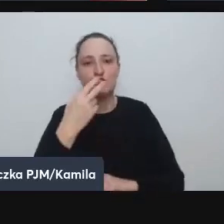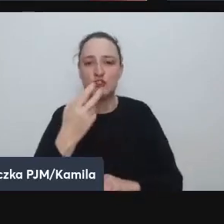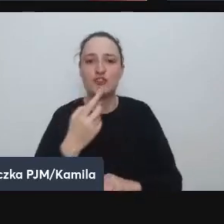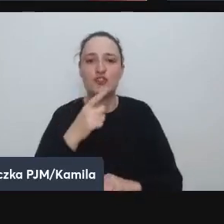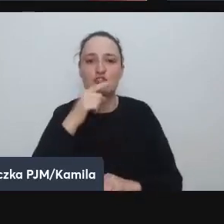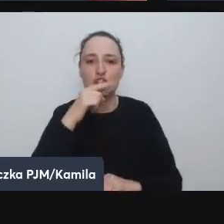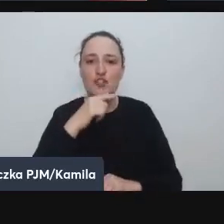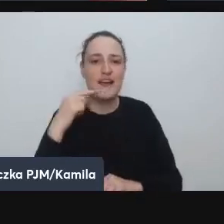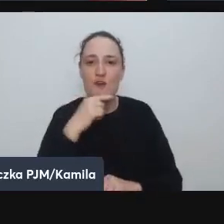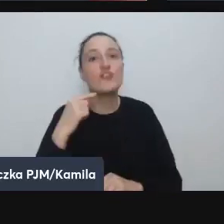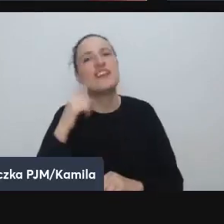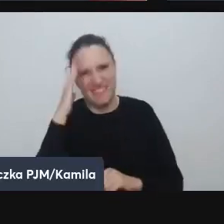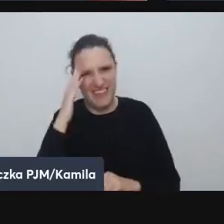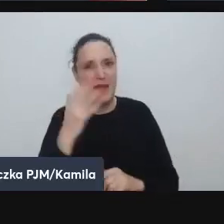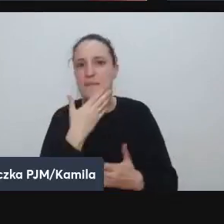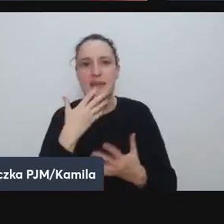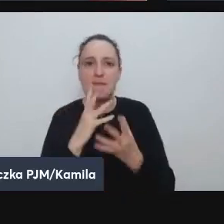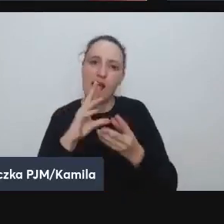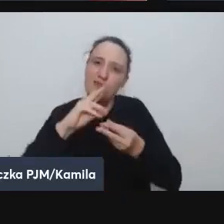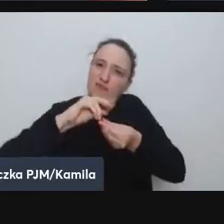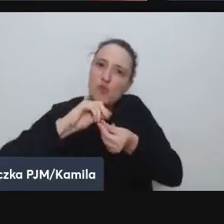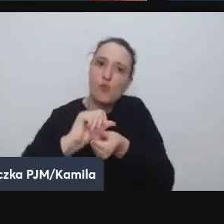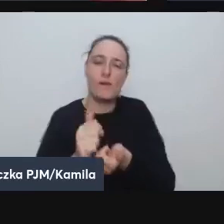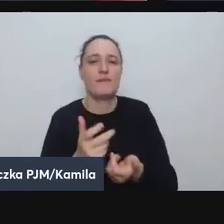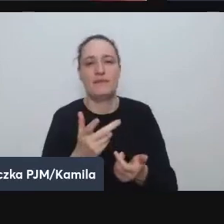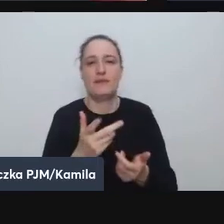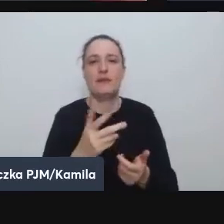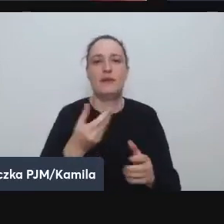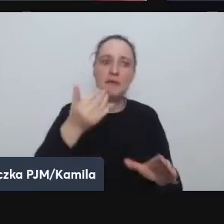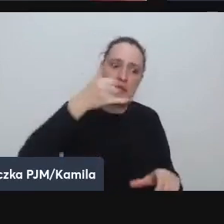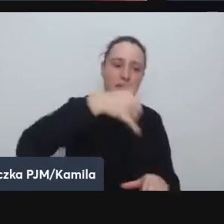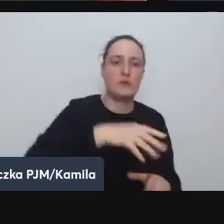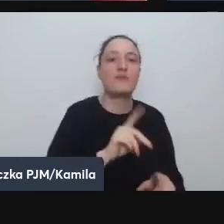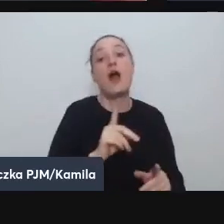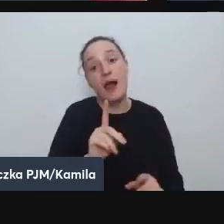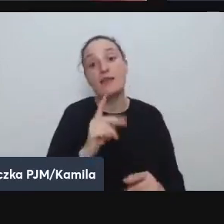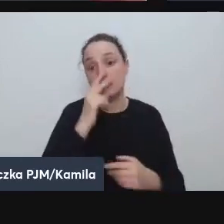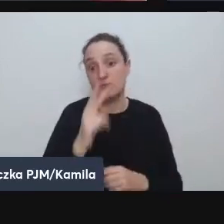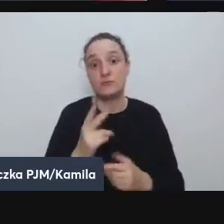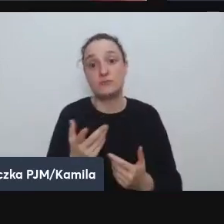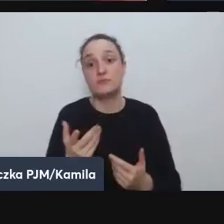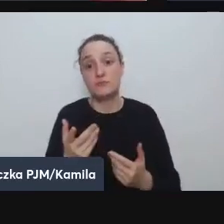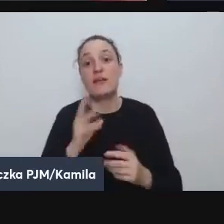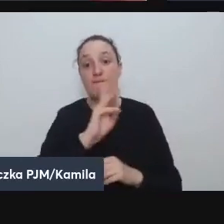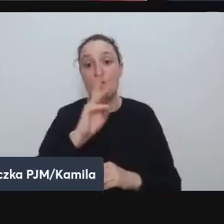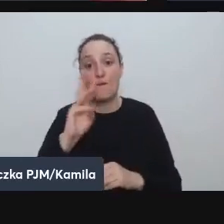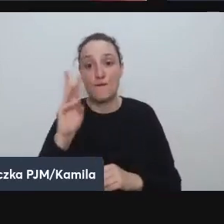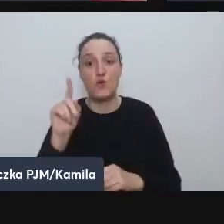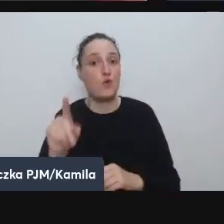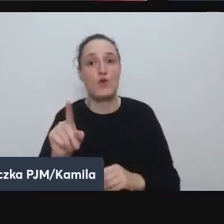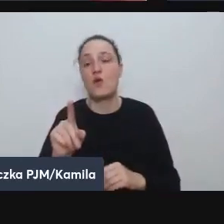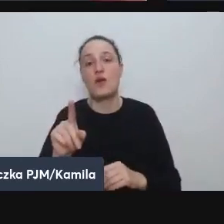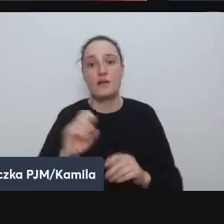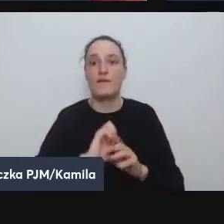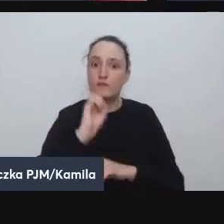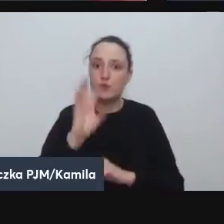rzadkie, ale no po prostu idę w to. I tak spotkałam się, że jakieś filmiki wrzucałam do internetu, to i tak jest zachwyt zawsze, że